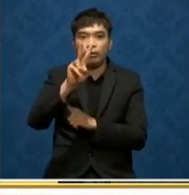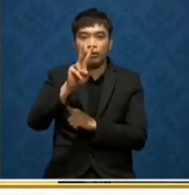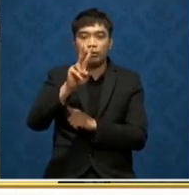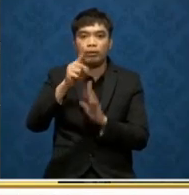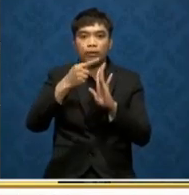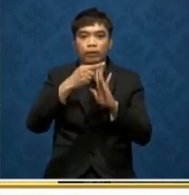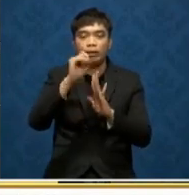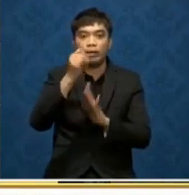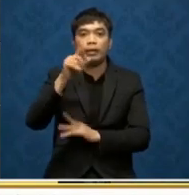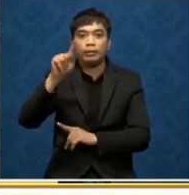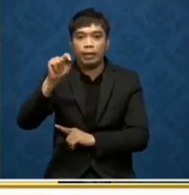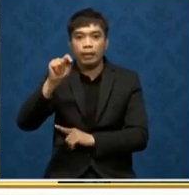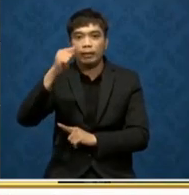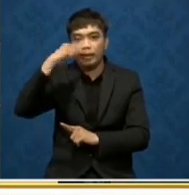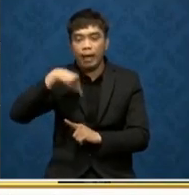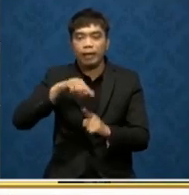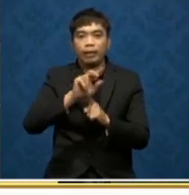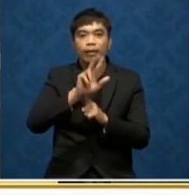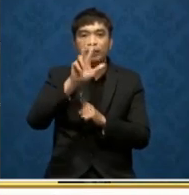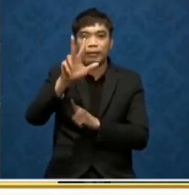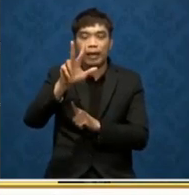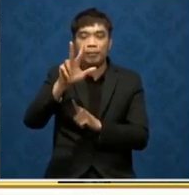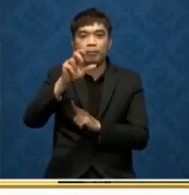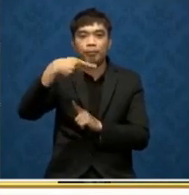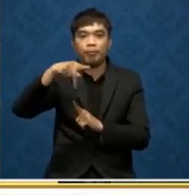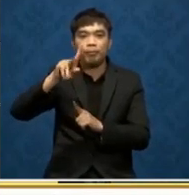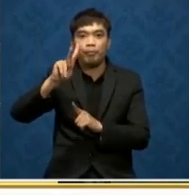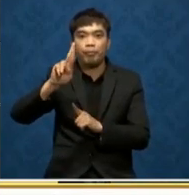จเศรษฐไทยเศรษฐ 3. ส.ส.ประดิษฐ์สังกระจาย